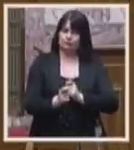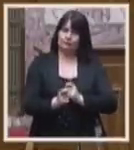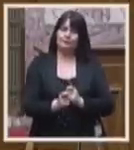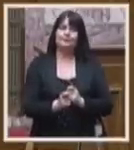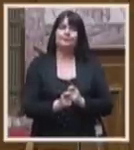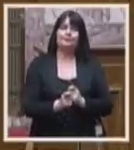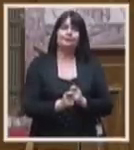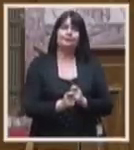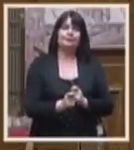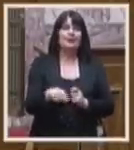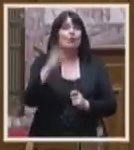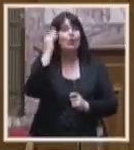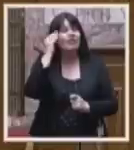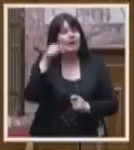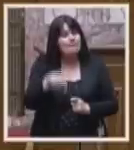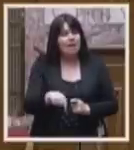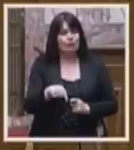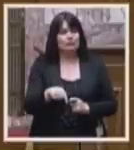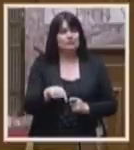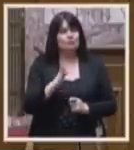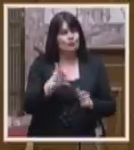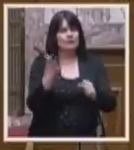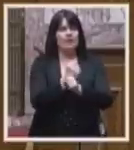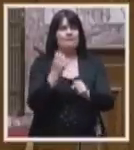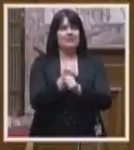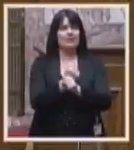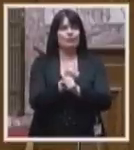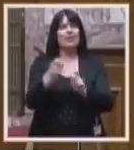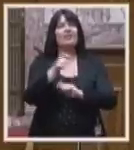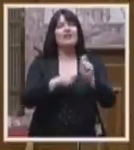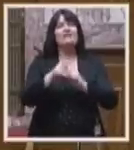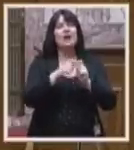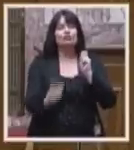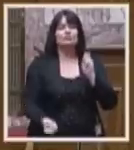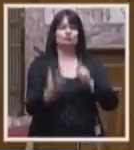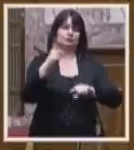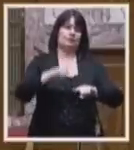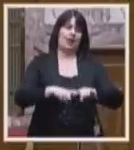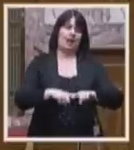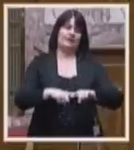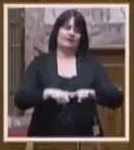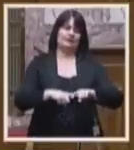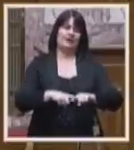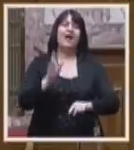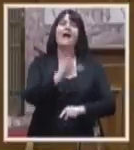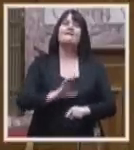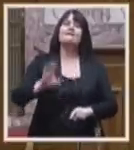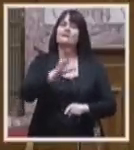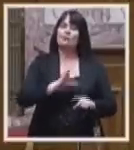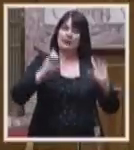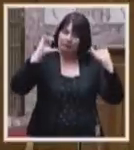αυτή τη διαδικασία. Αλλά θα πετύχουμε να δημιουργήσουμε μια καλύτερη και σύγχρονη ευρωπαϊκή δημοκρατική